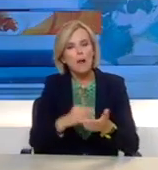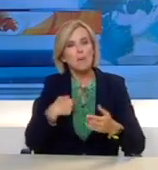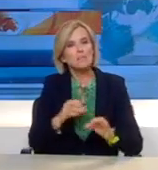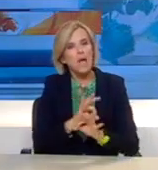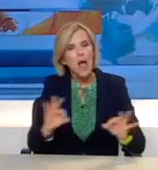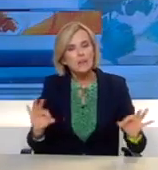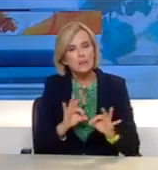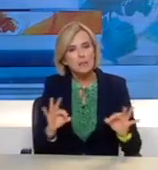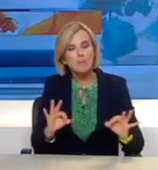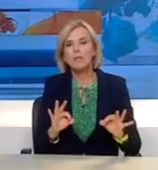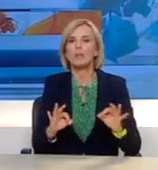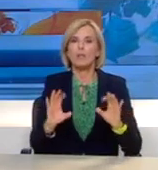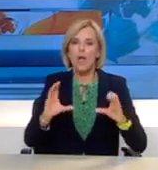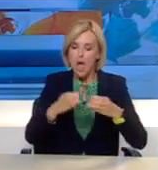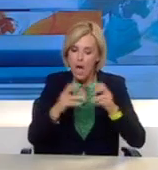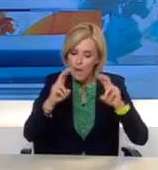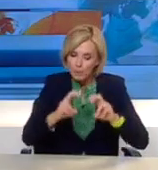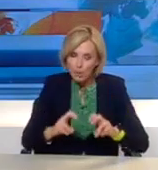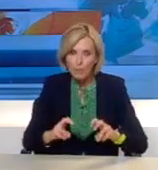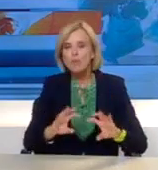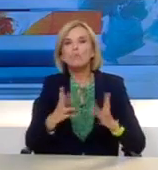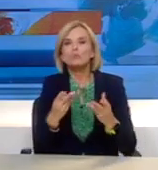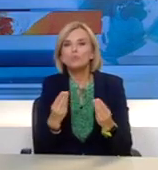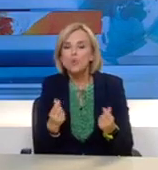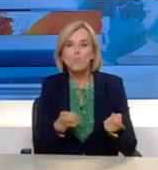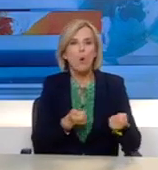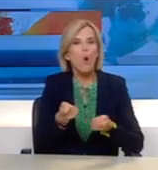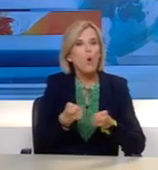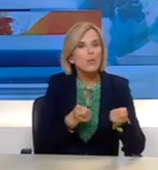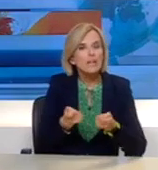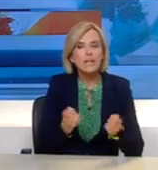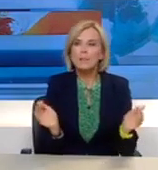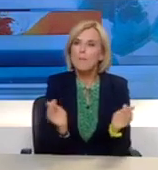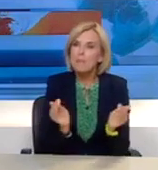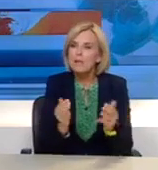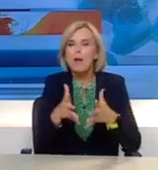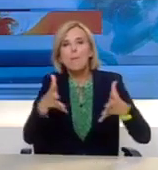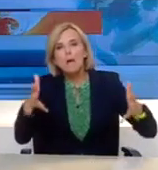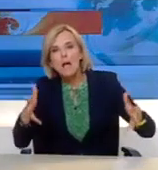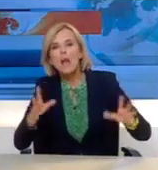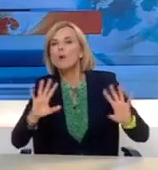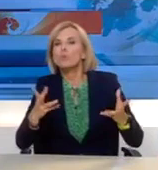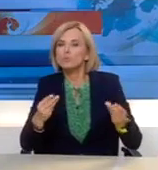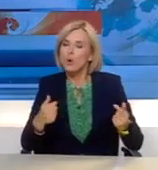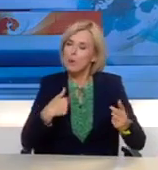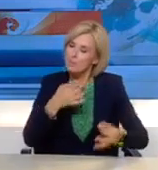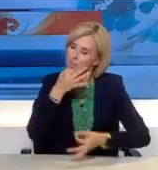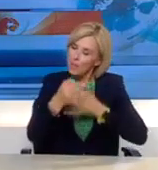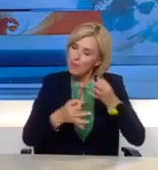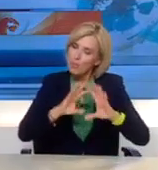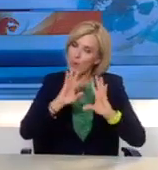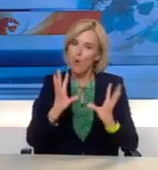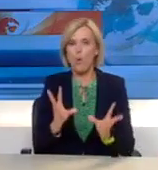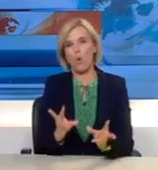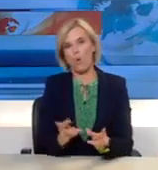χρόνο όσοι εμπλέκονται με την λειτουργία των μονάδων που γίνεται η άρση των περιορισμών και ξεκινάει η λειτουργία τους,